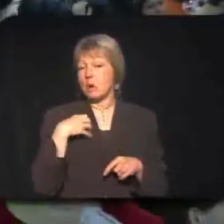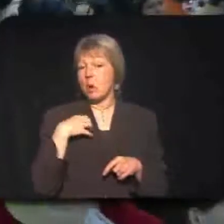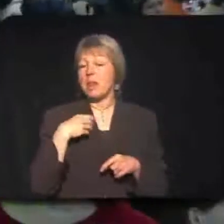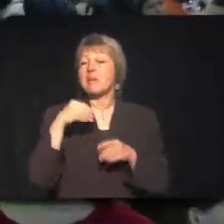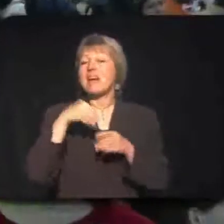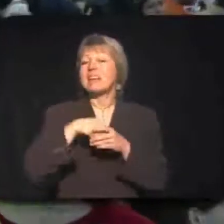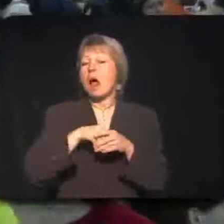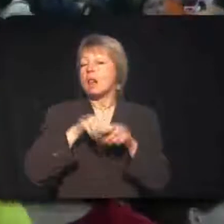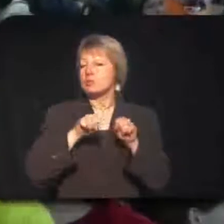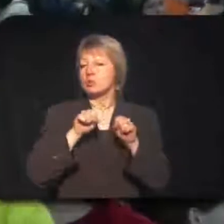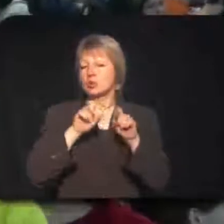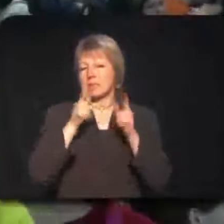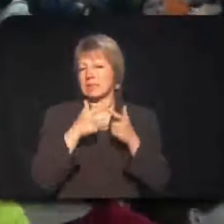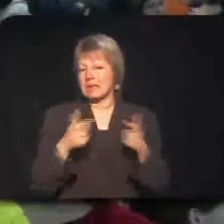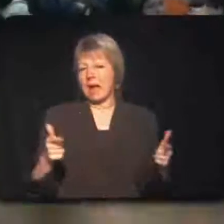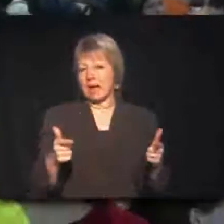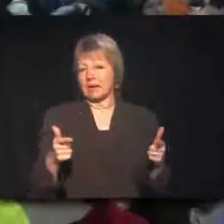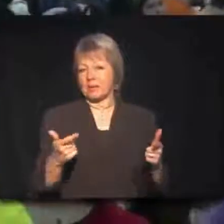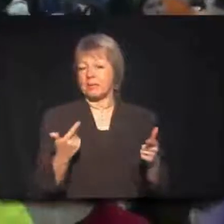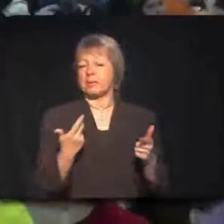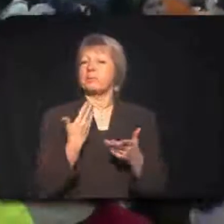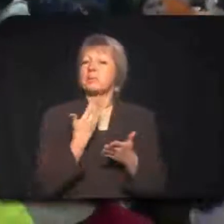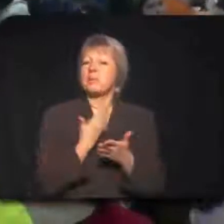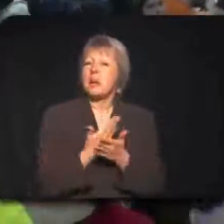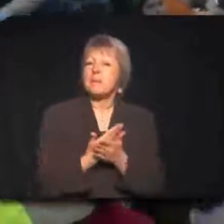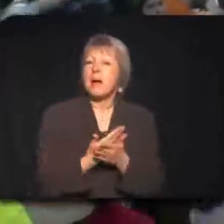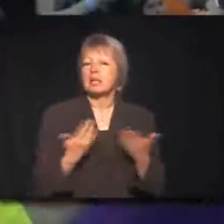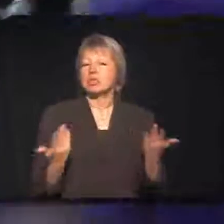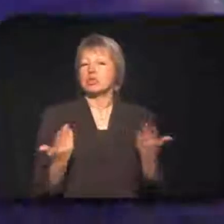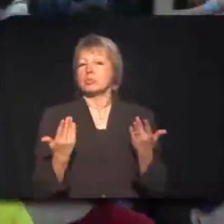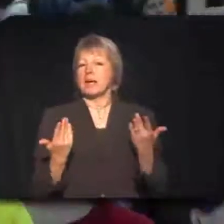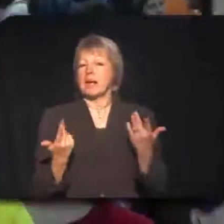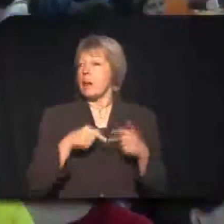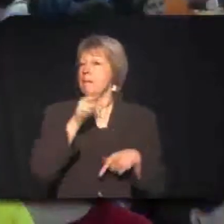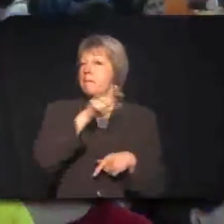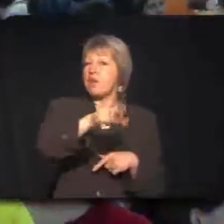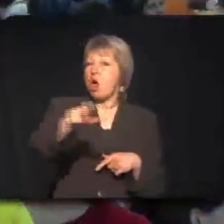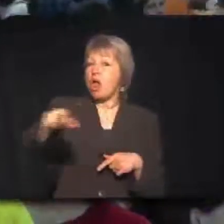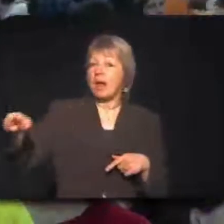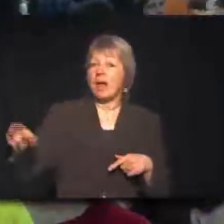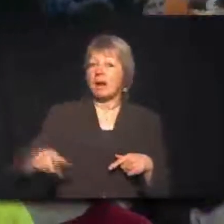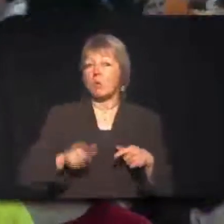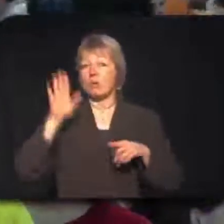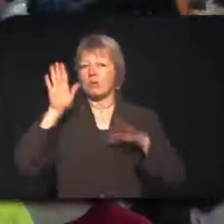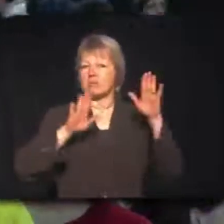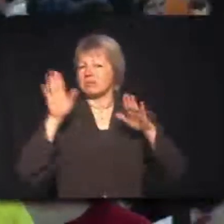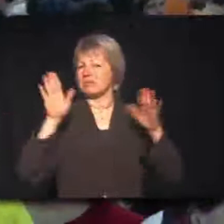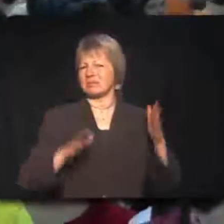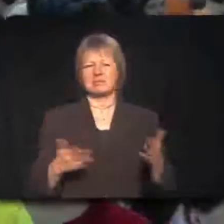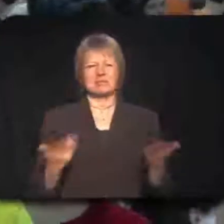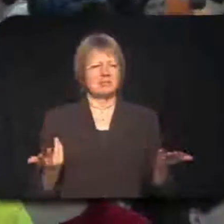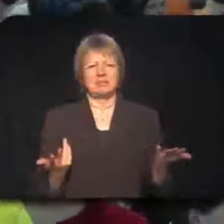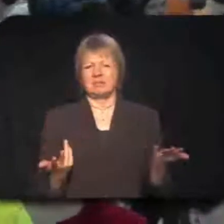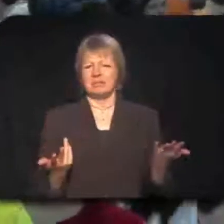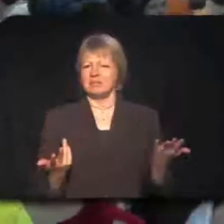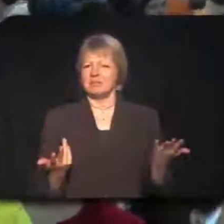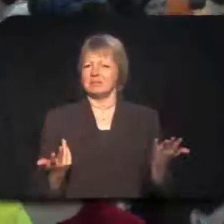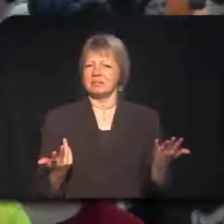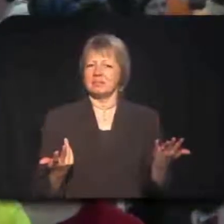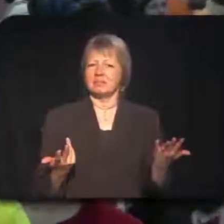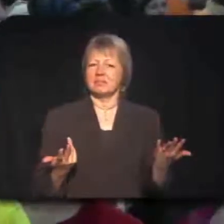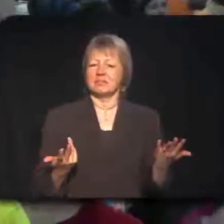Schweiz beispielsweise die Scheiße Bevölkerung über mir nach rette abstimmt dann geht die das eigentlich ein Scheißdreck an weil das